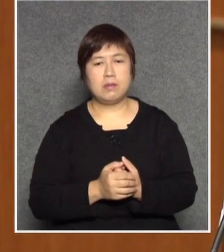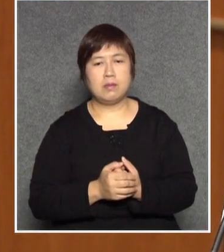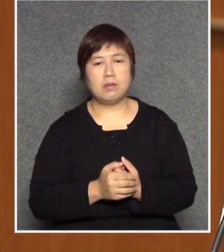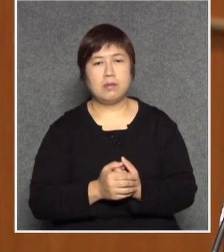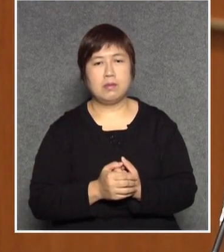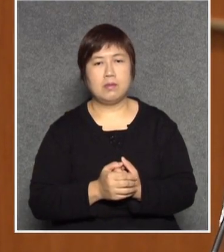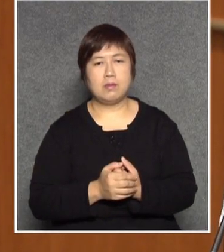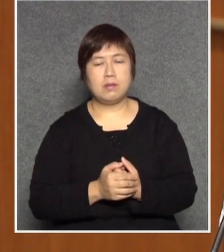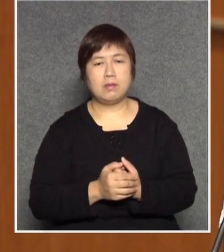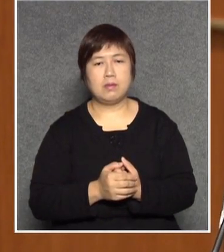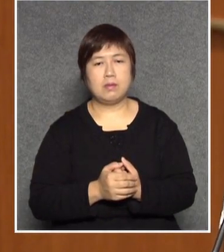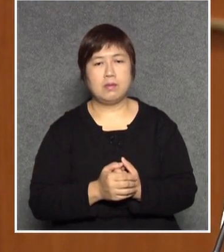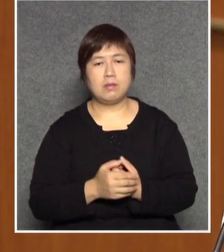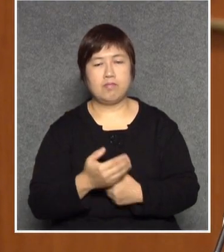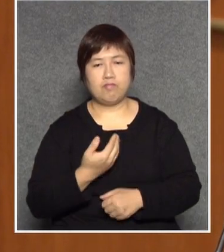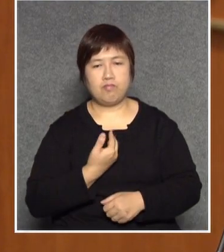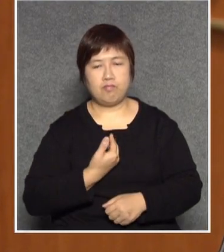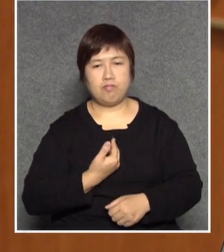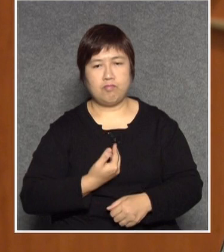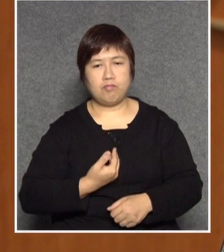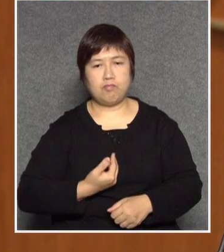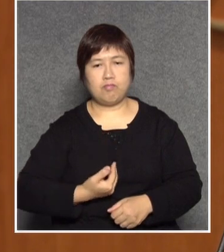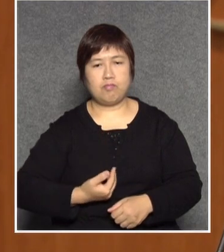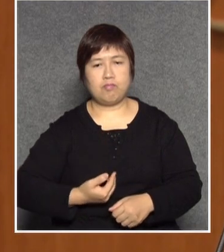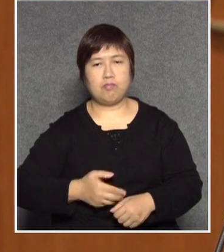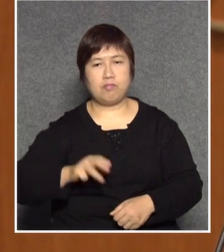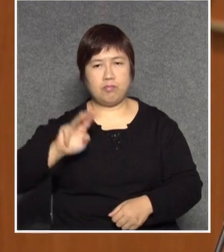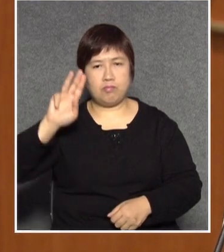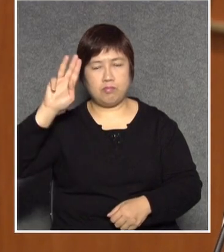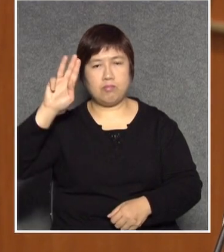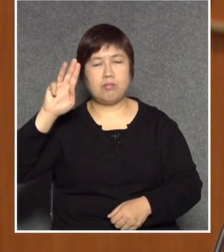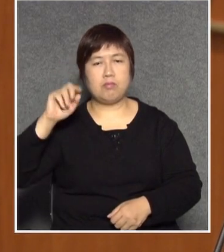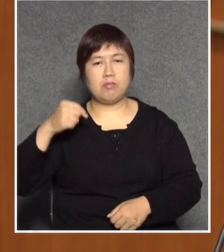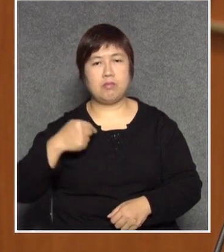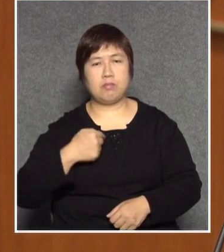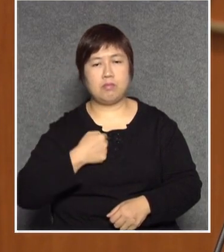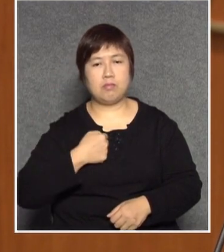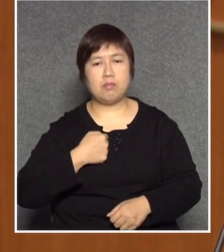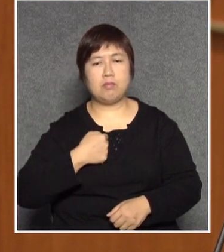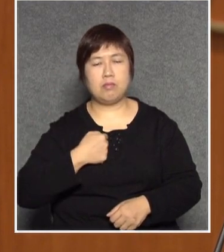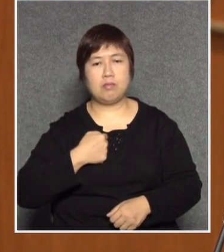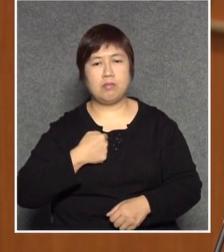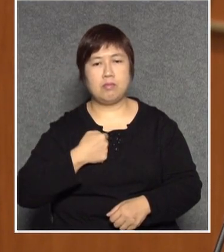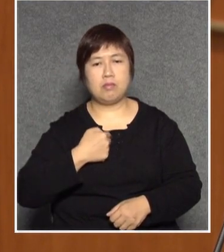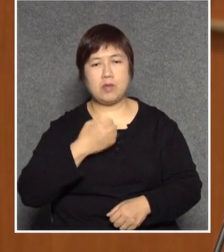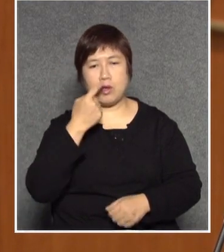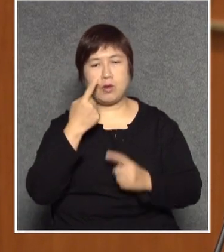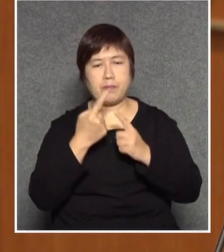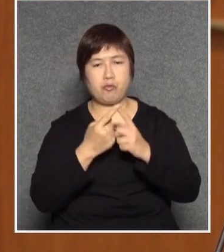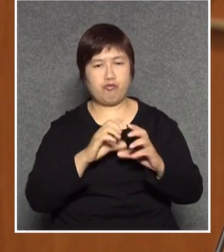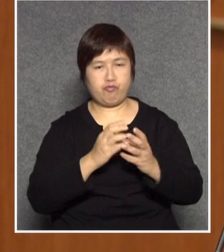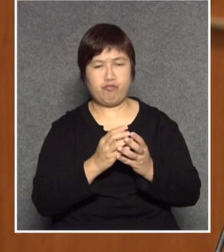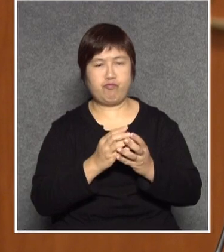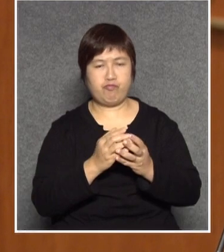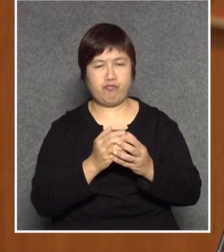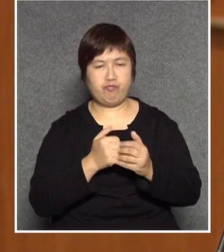更以至誠宣誓，我係會向香港民族係效忠，